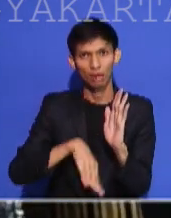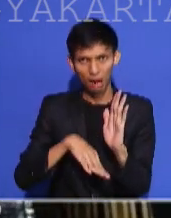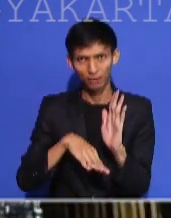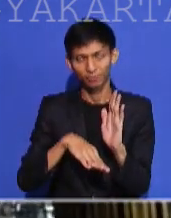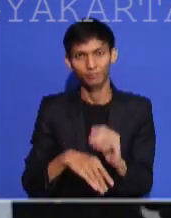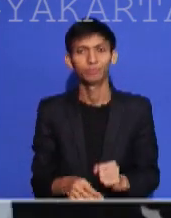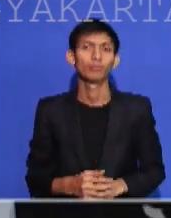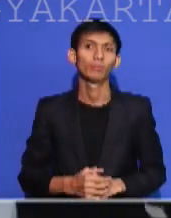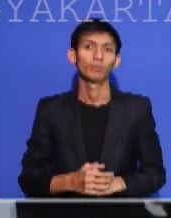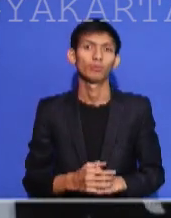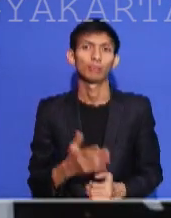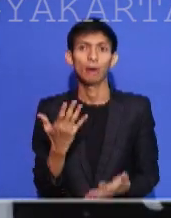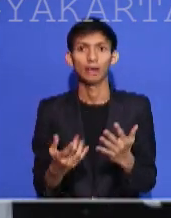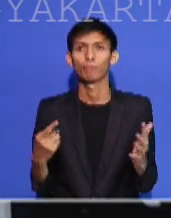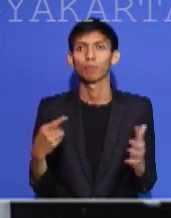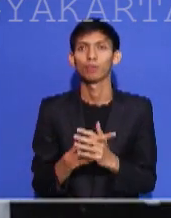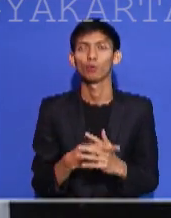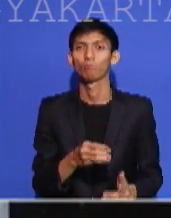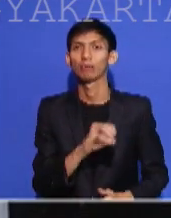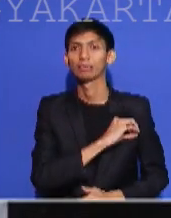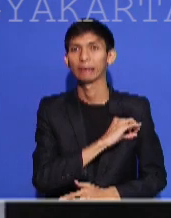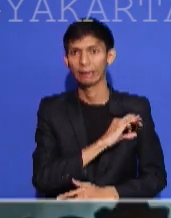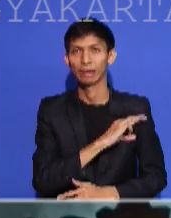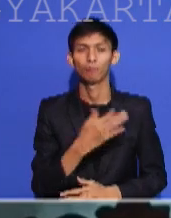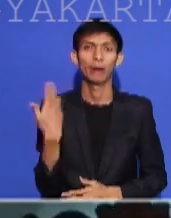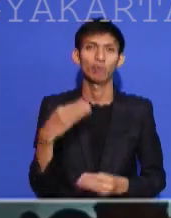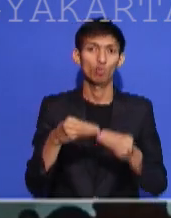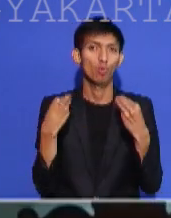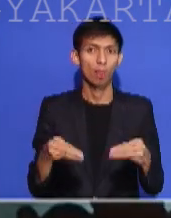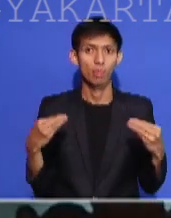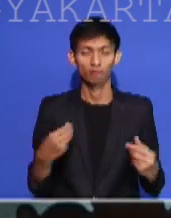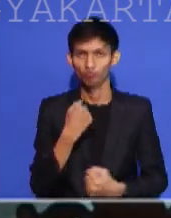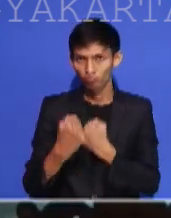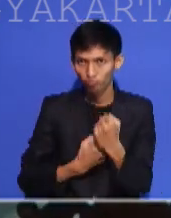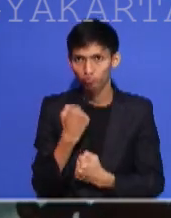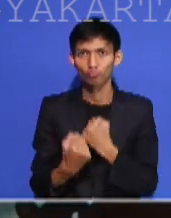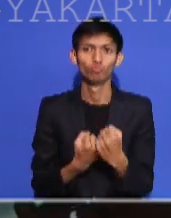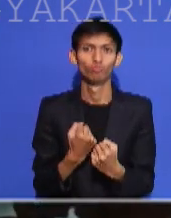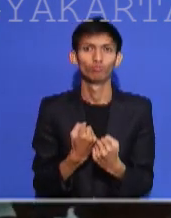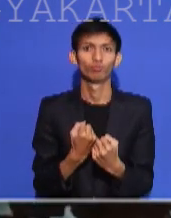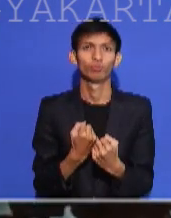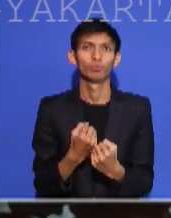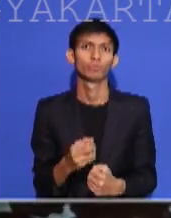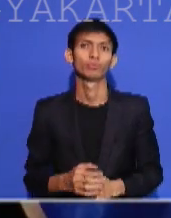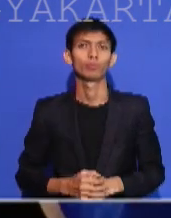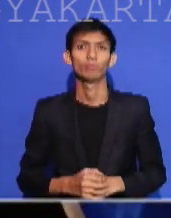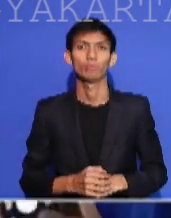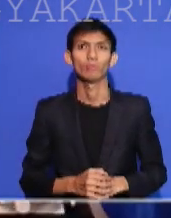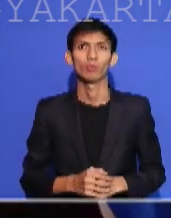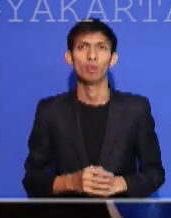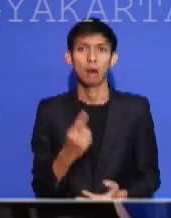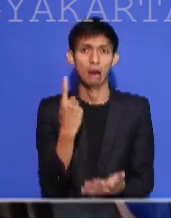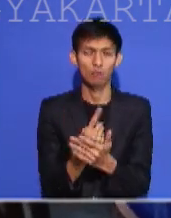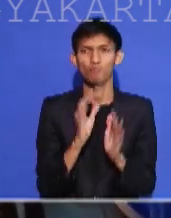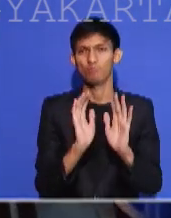legislatif lalu sementara itu dari segi kualitas penyelenggaraan jny juga menyoroti masih banyaknya hak-hak kaum di febel yang